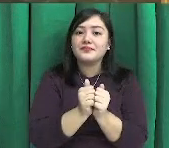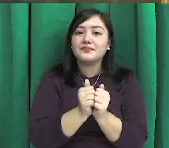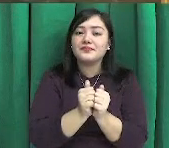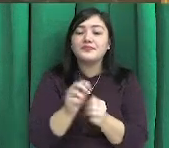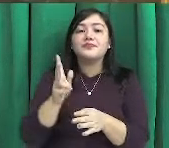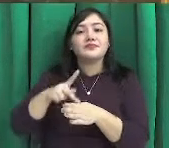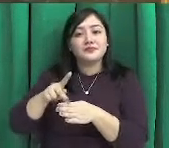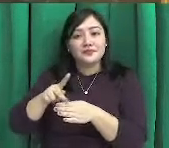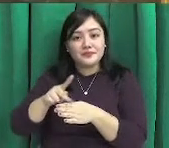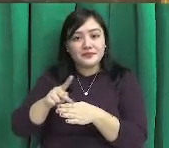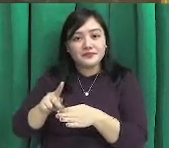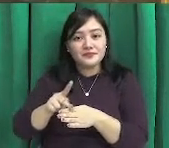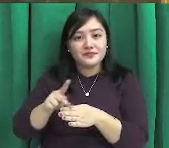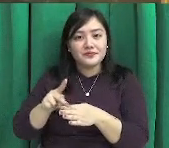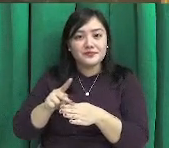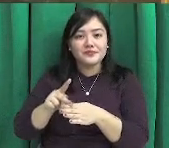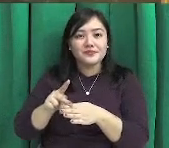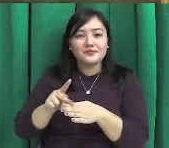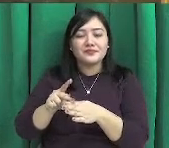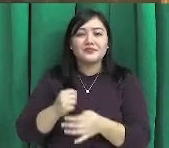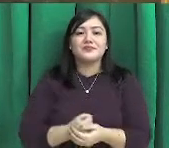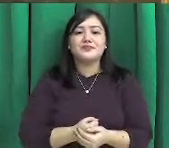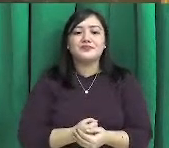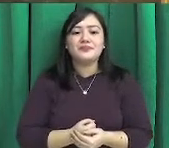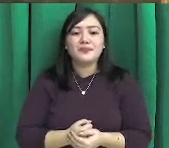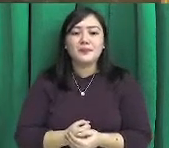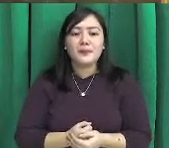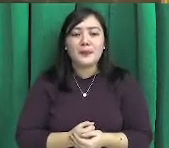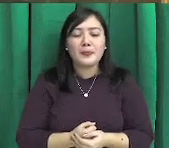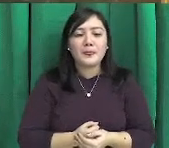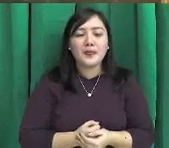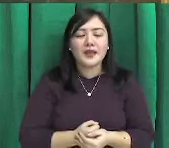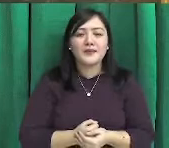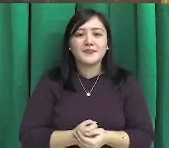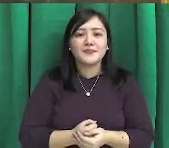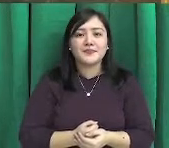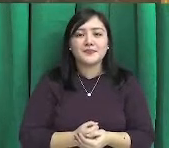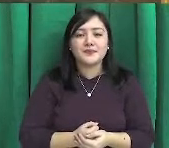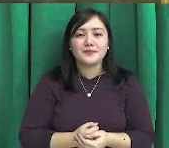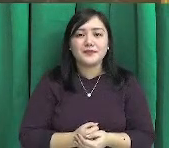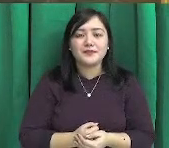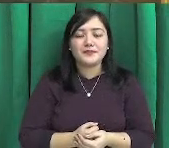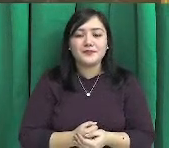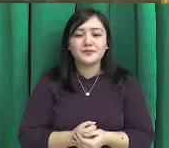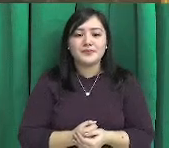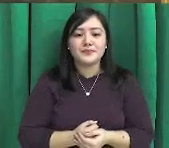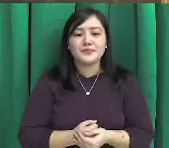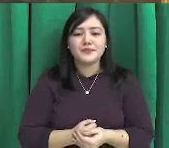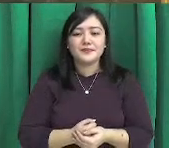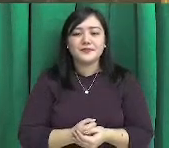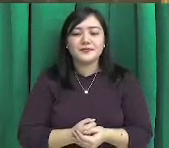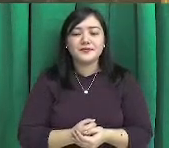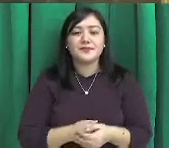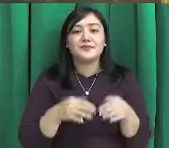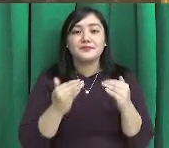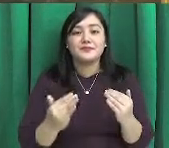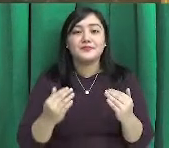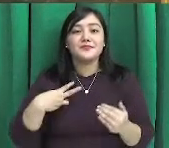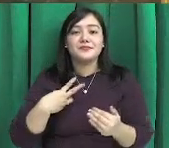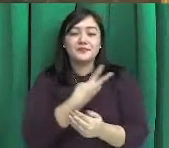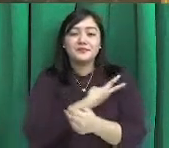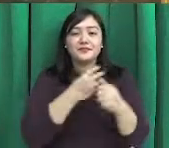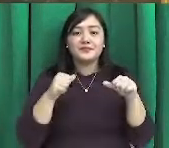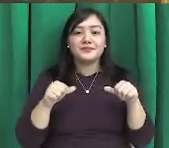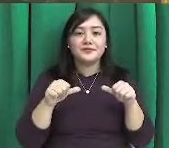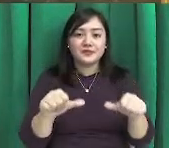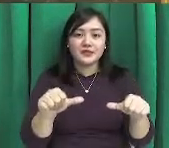with the principle of sowing and reaping. Kaya atin pong bigyan ng pansin po yan, mga kapatid. Okay, alright, magpapatuloy po tayo. At